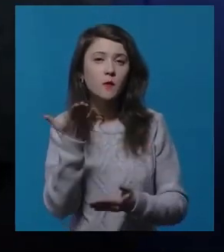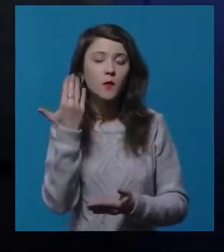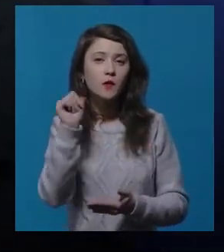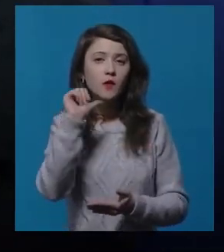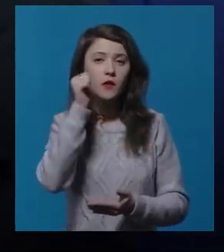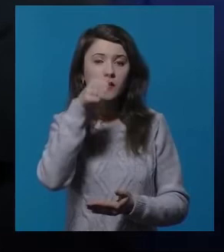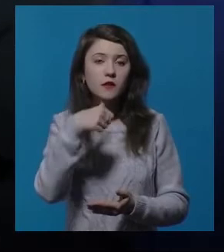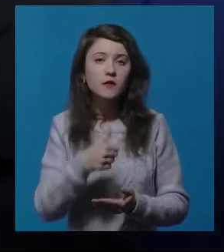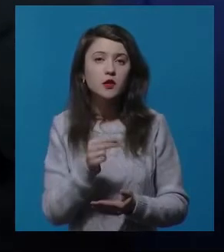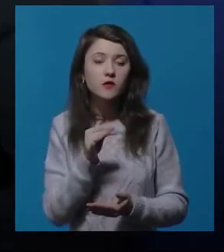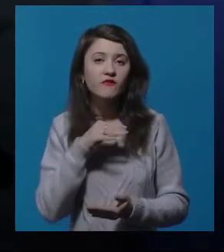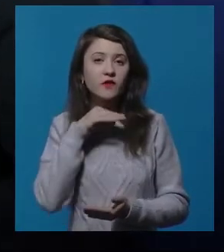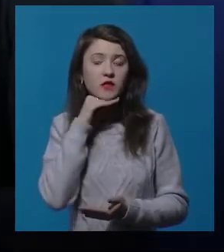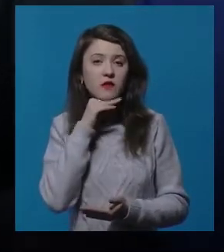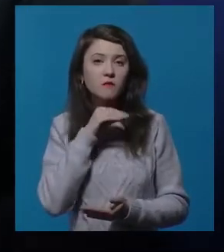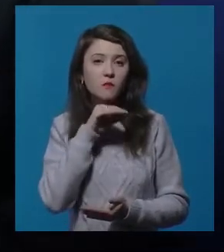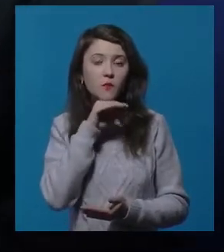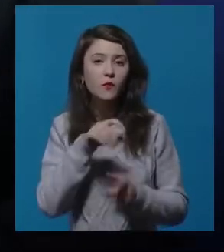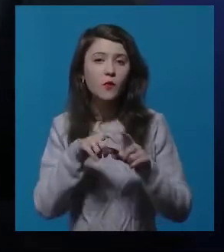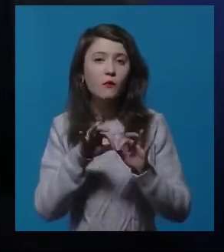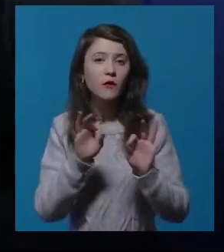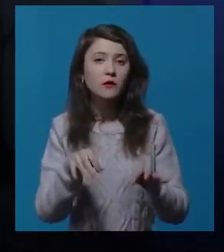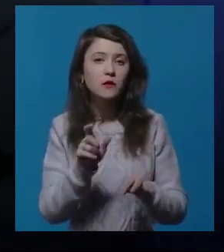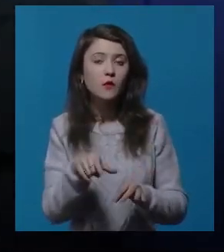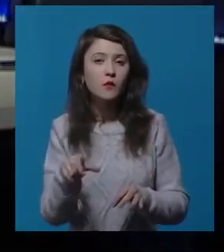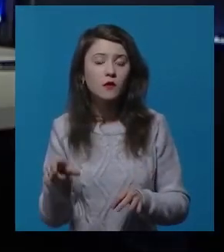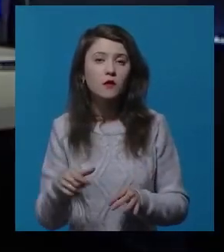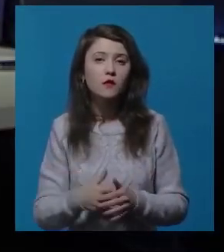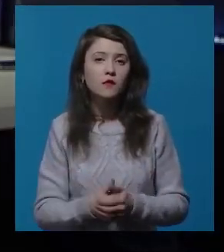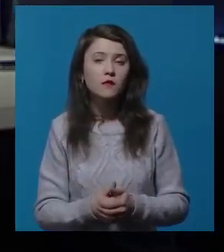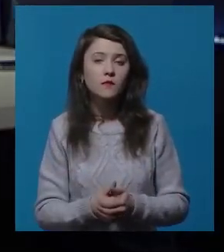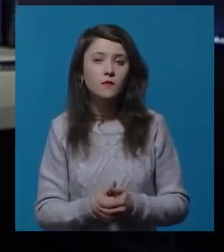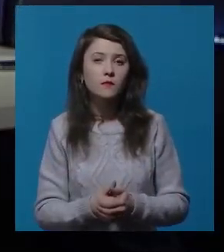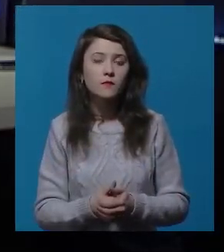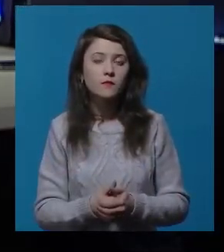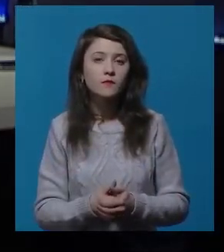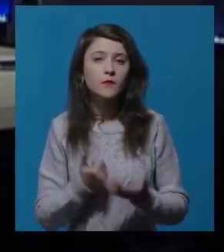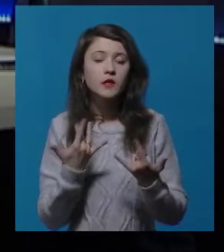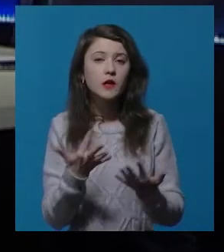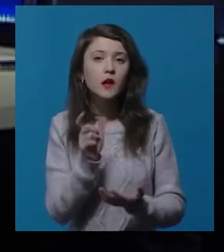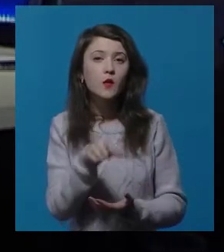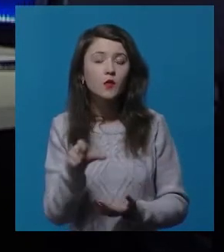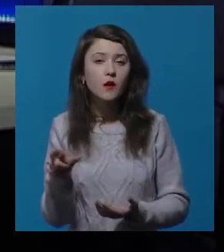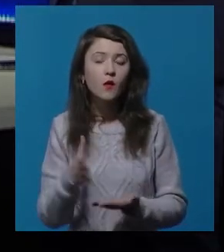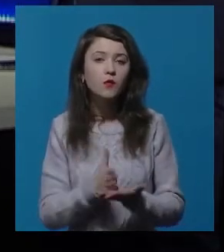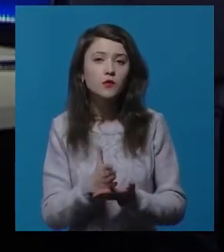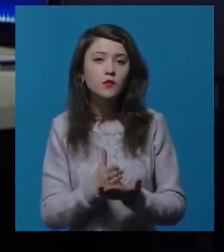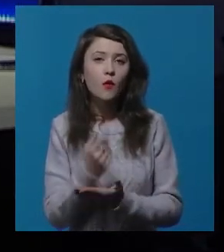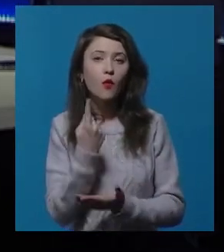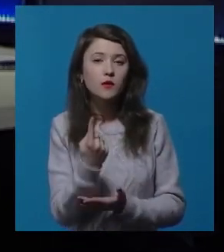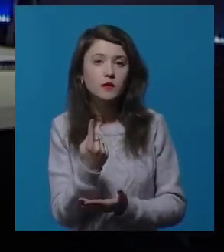Власне, чи вистачає фахівців в центрі та і ну фактично скільки людей та обслуговує один